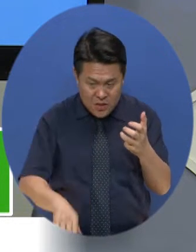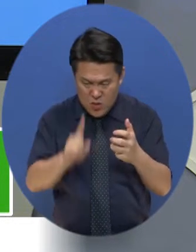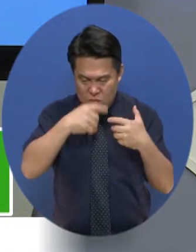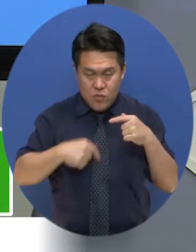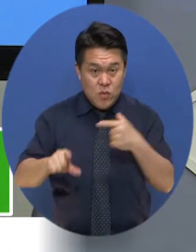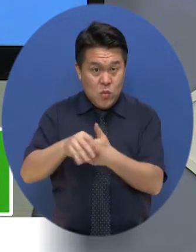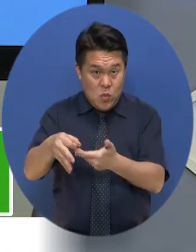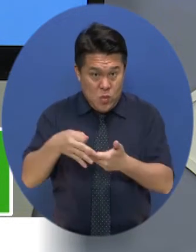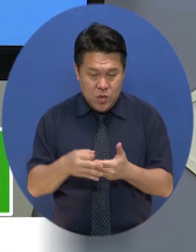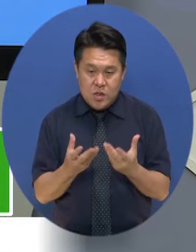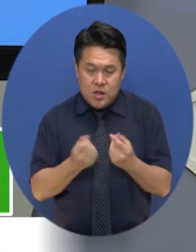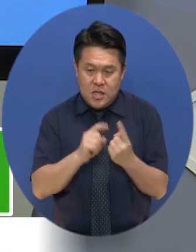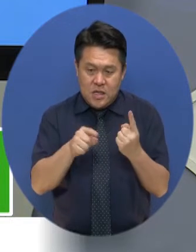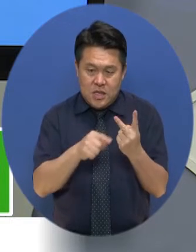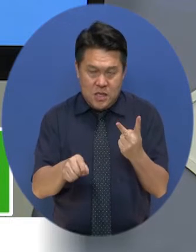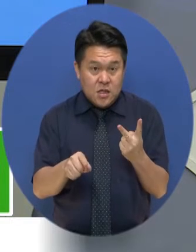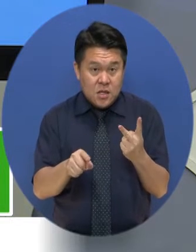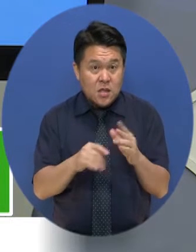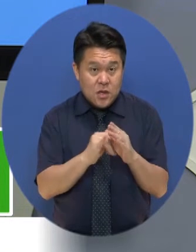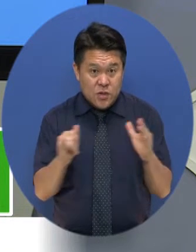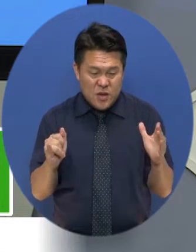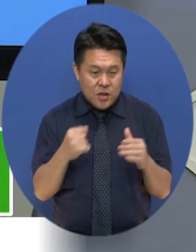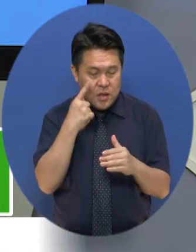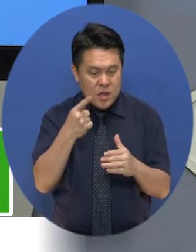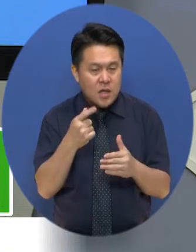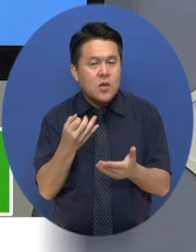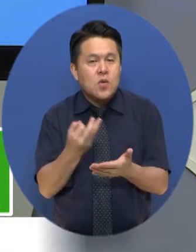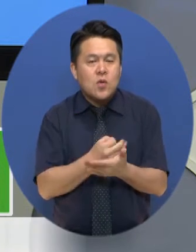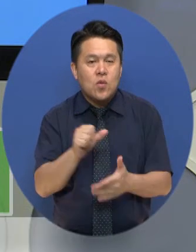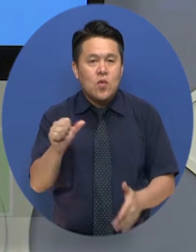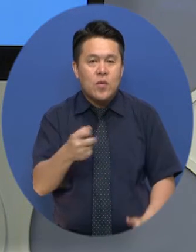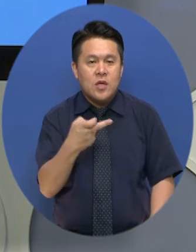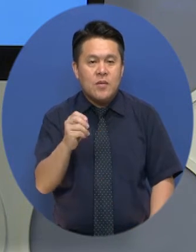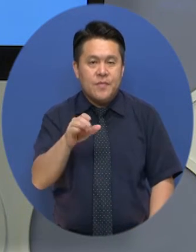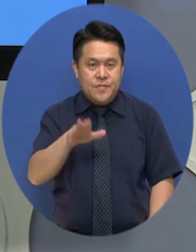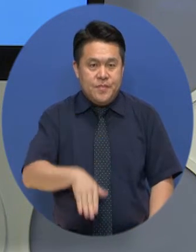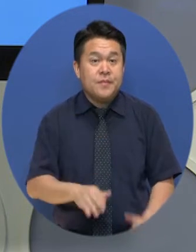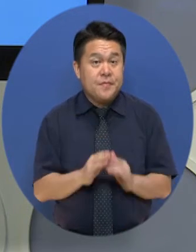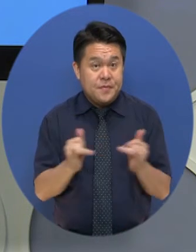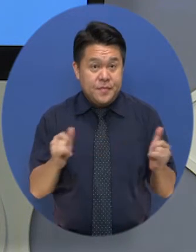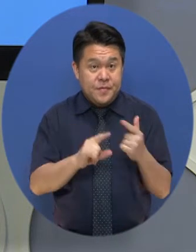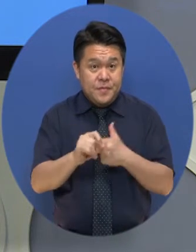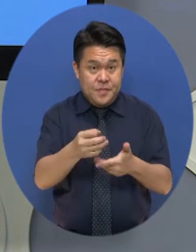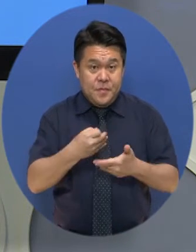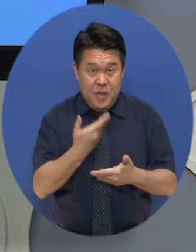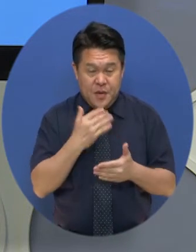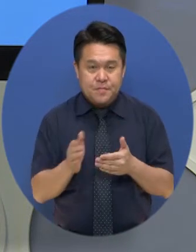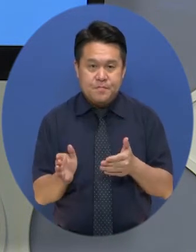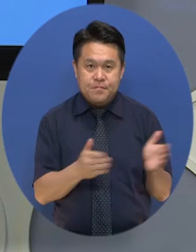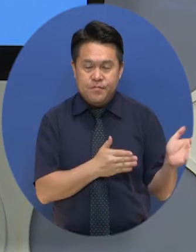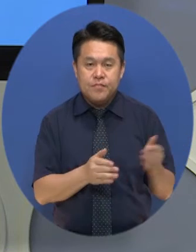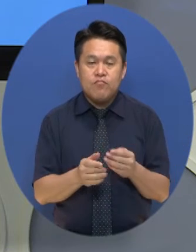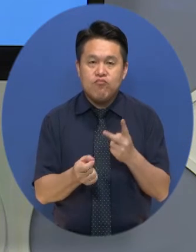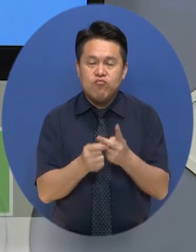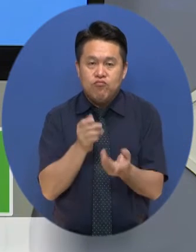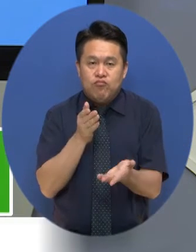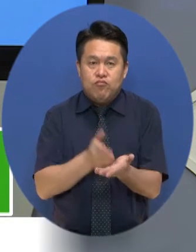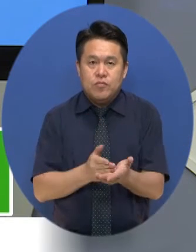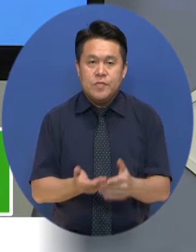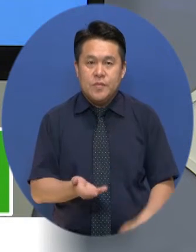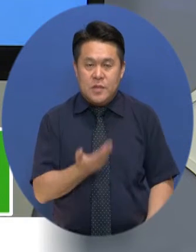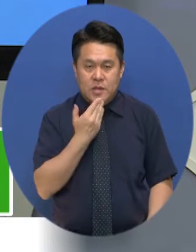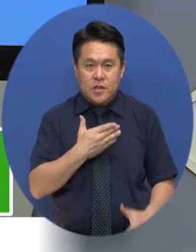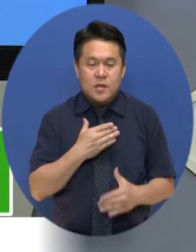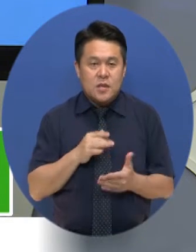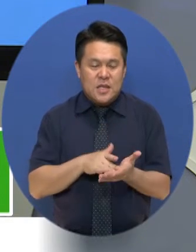이잉 가구 기준으로 월 소득 512 만원 이하 가 대상입니다 다음 소식입니다 책 꿈 의약품